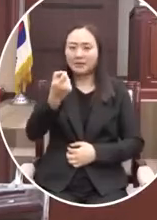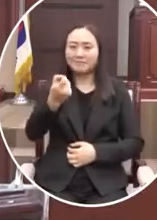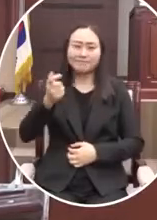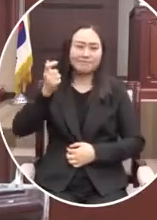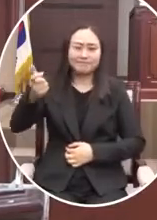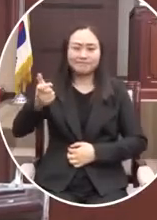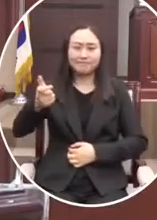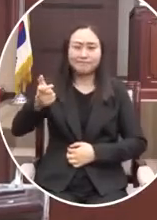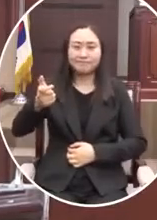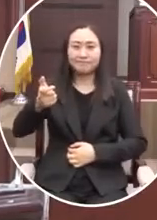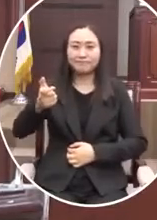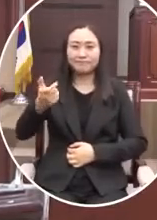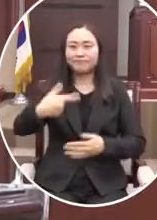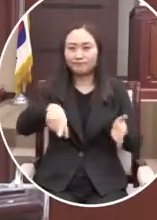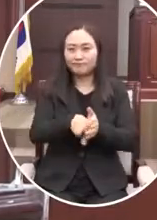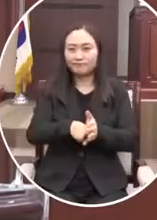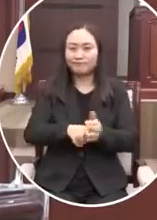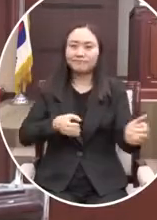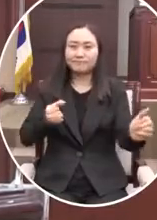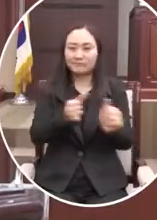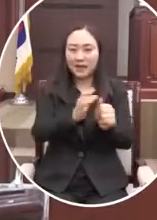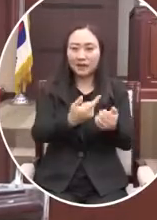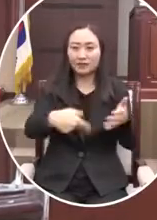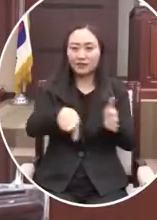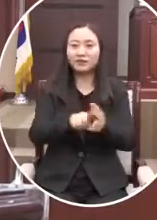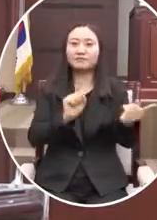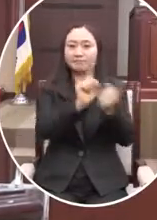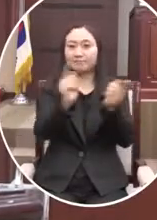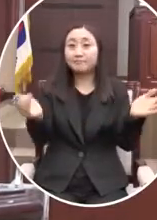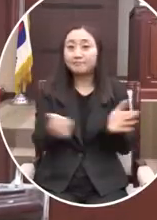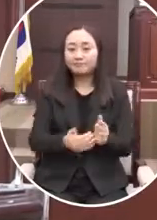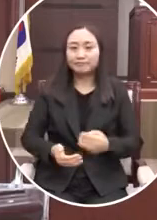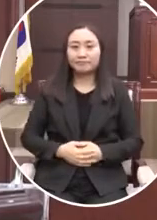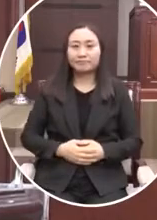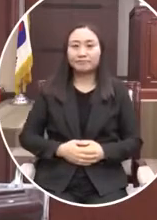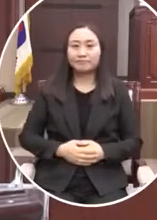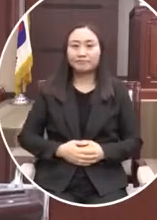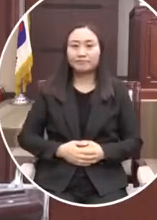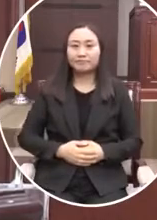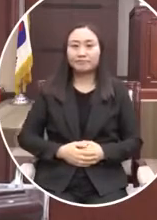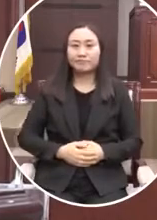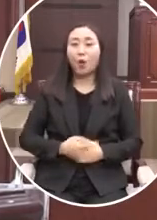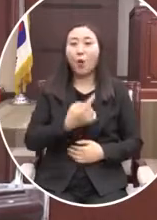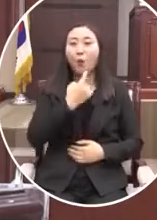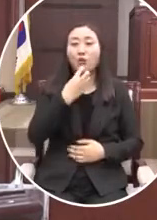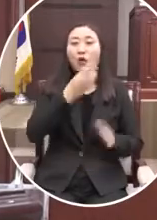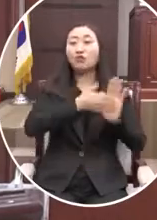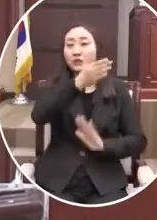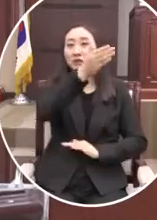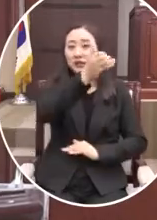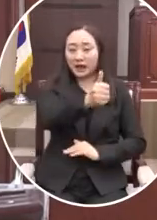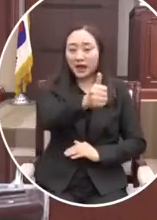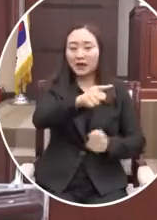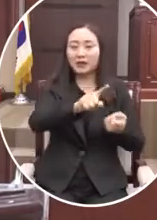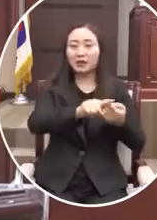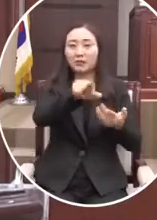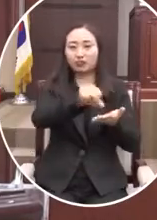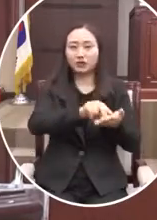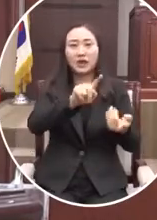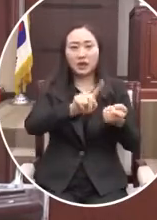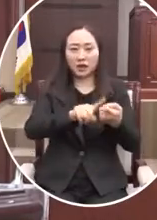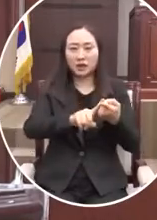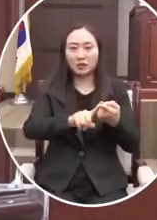신속하고 강력하게 처벌할 것을 촉구하기 위해서였습니다. 오세훈 시장은 문제의식에